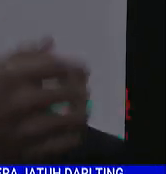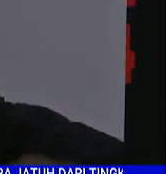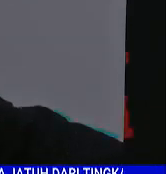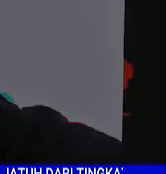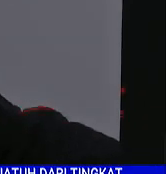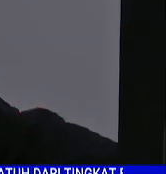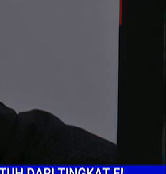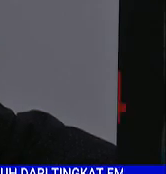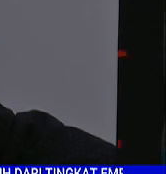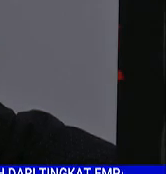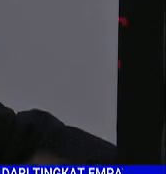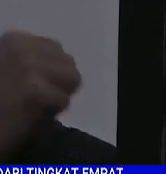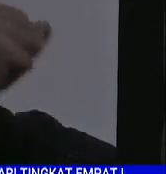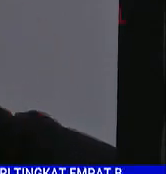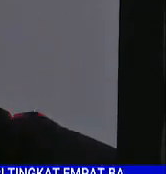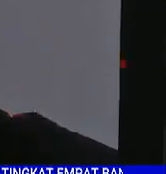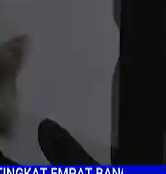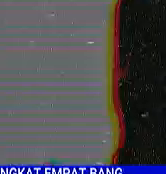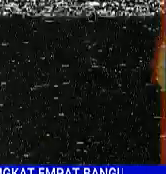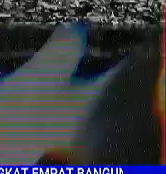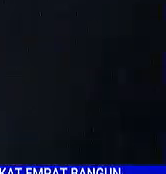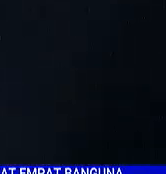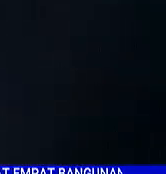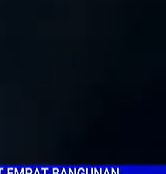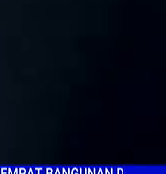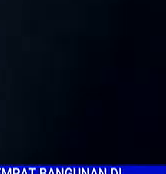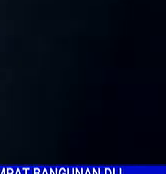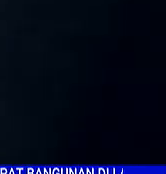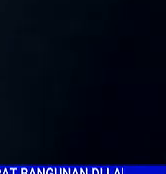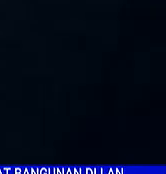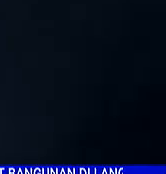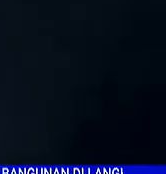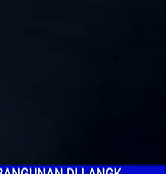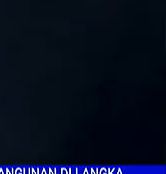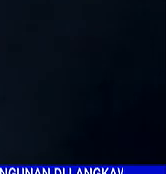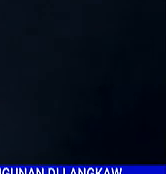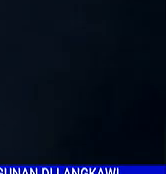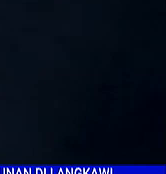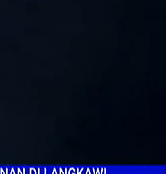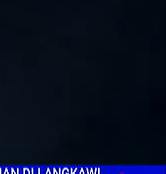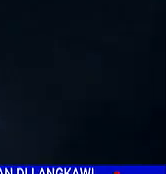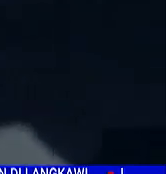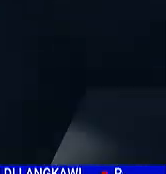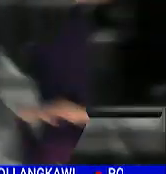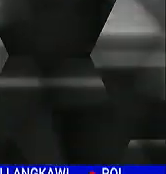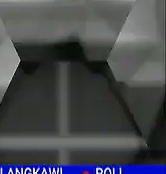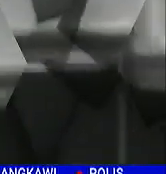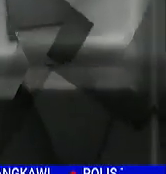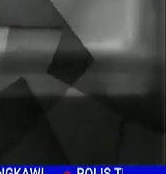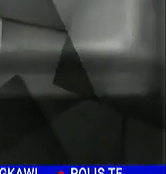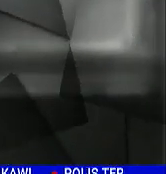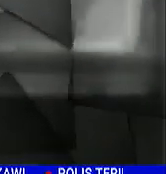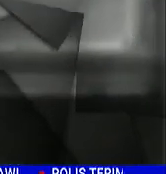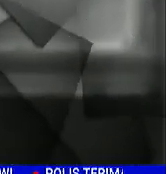dan berjauhan dengan keluarga. Ingat, sekiranya kemurungan ini tidak dirawat dengan baik,